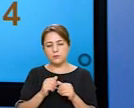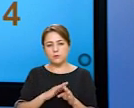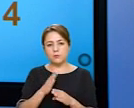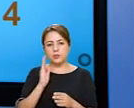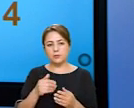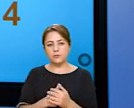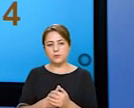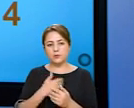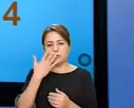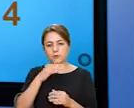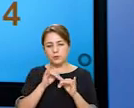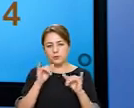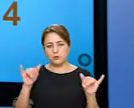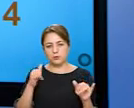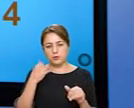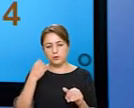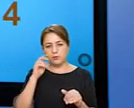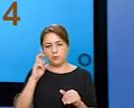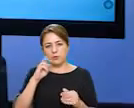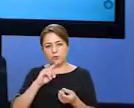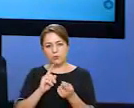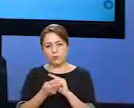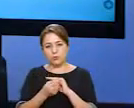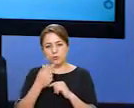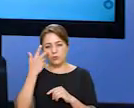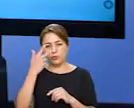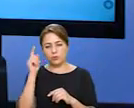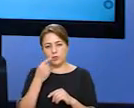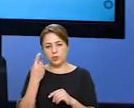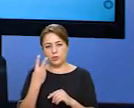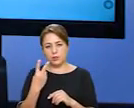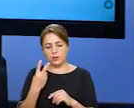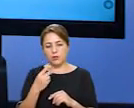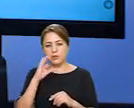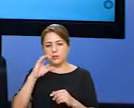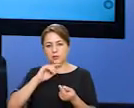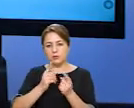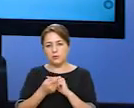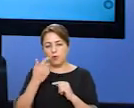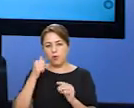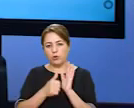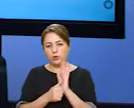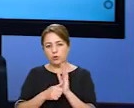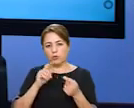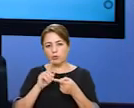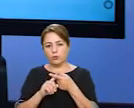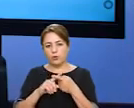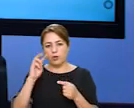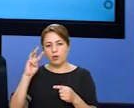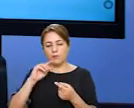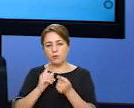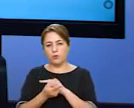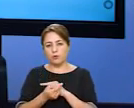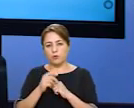hisoblashlarni bajaramiz. 5 ko'paytirilgan b ning o'rniga 3/2, s ning o'rniga esa 6. Qo'shamiz m ning